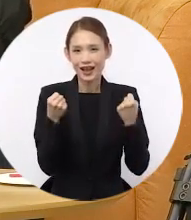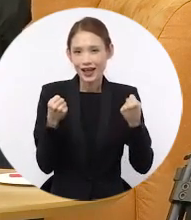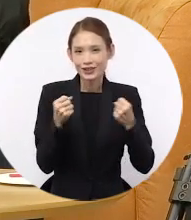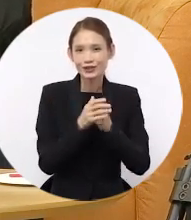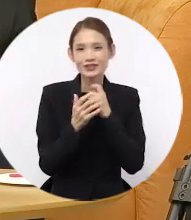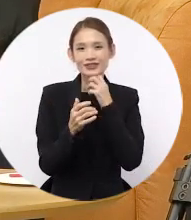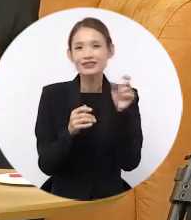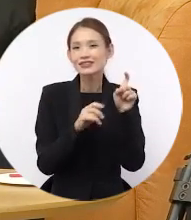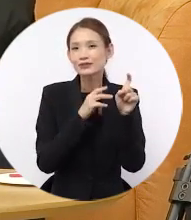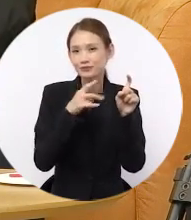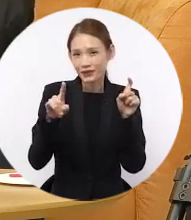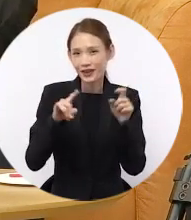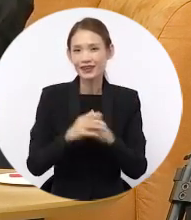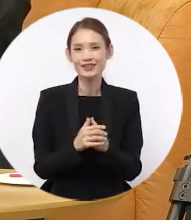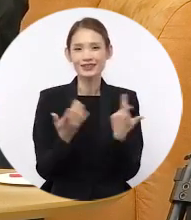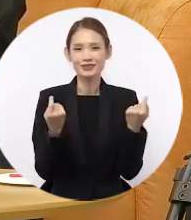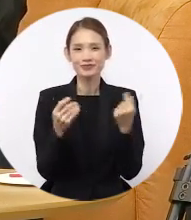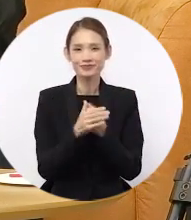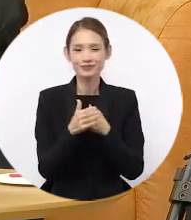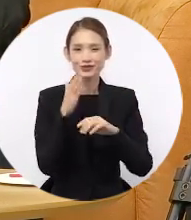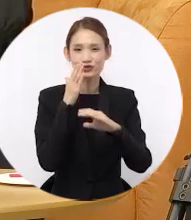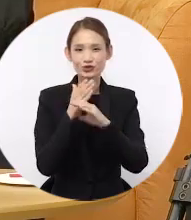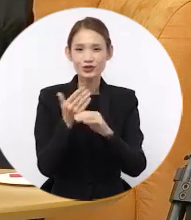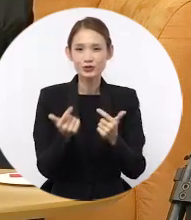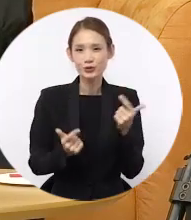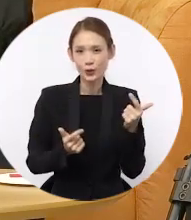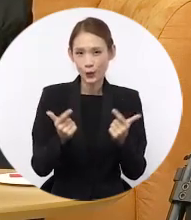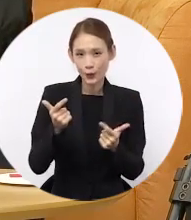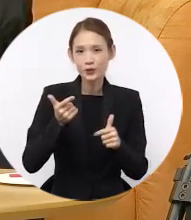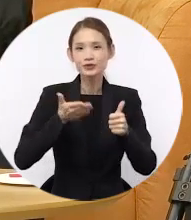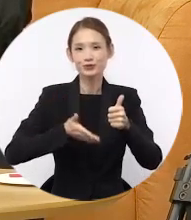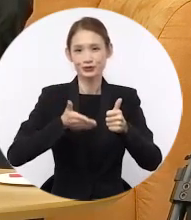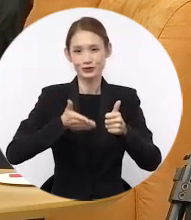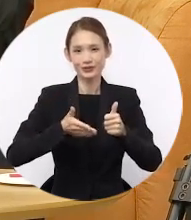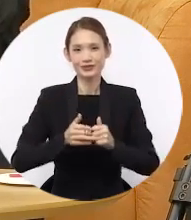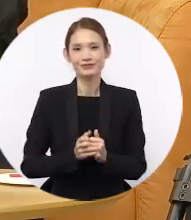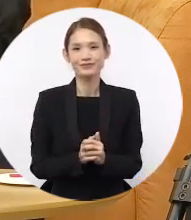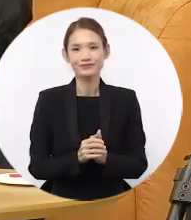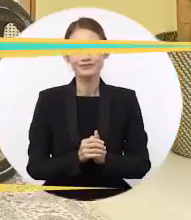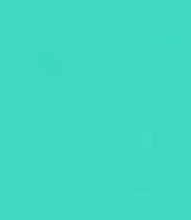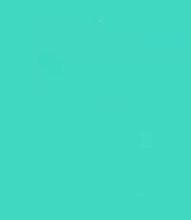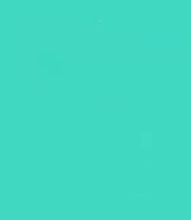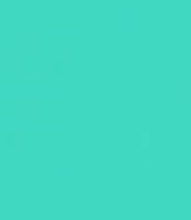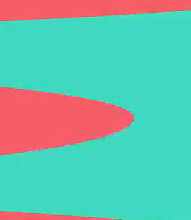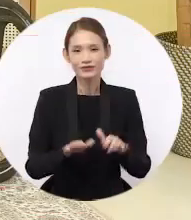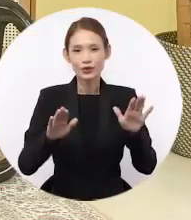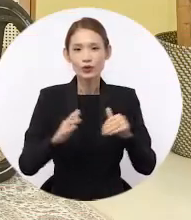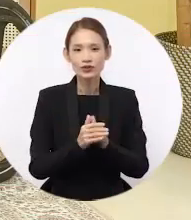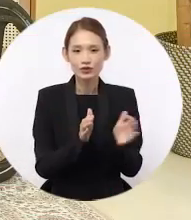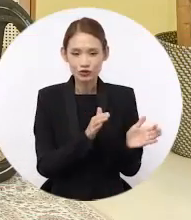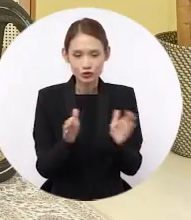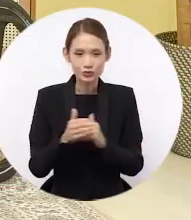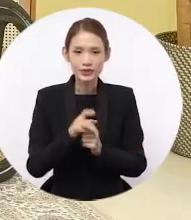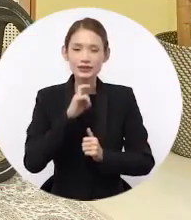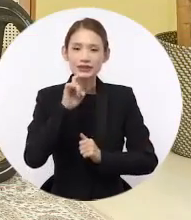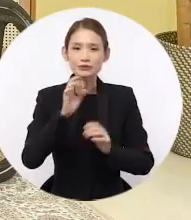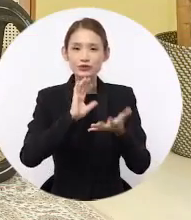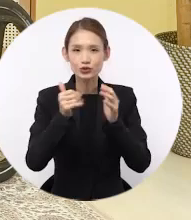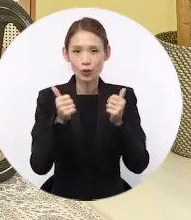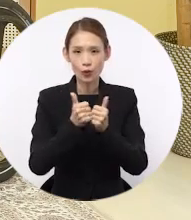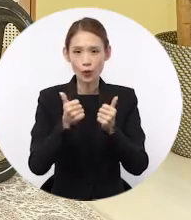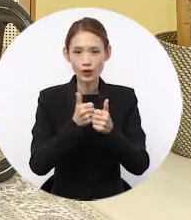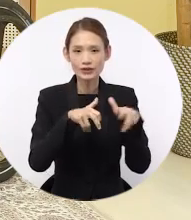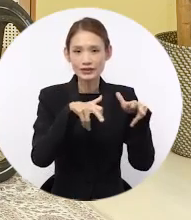에너지가 20대의 기운들을 맞아서 한번 이렇게 중간에서 조율을 잘 부탁을 드려보겠습니다. 네, 오늘 저희가 준비한